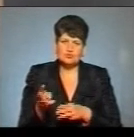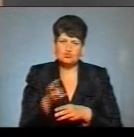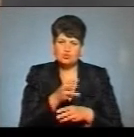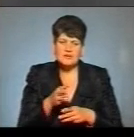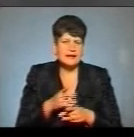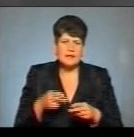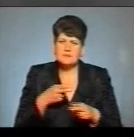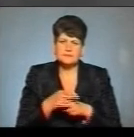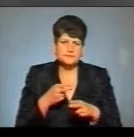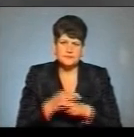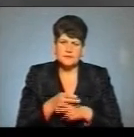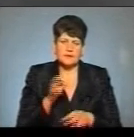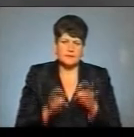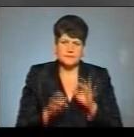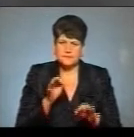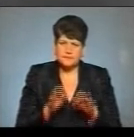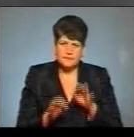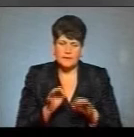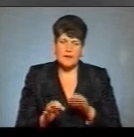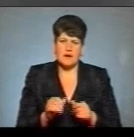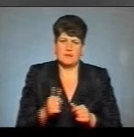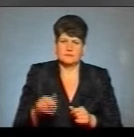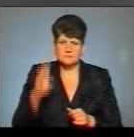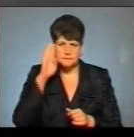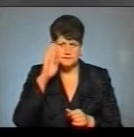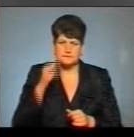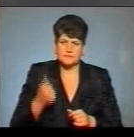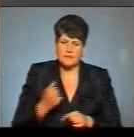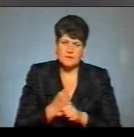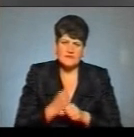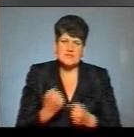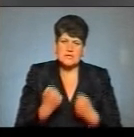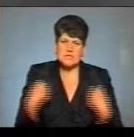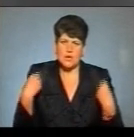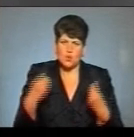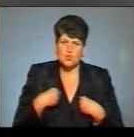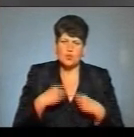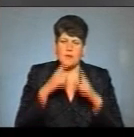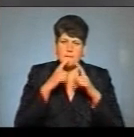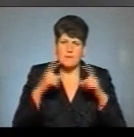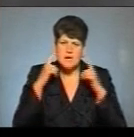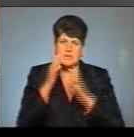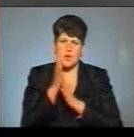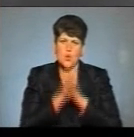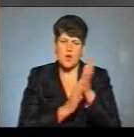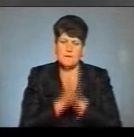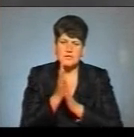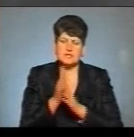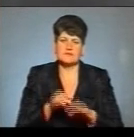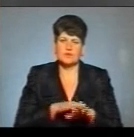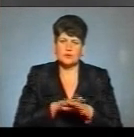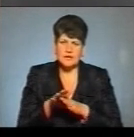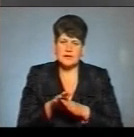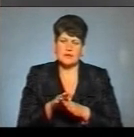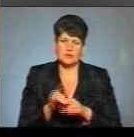не шкодить навколишньому середовищу, а самі бійці працювали у захисних костюмах, масках та рукавичках з дотриманням